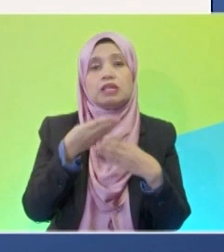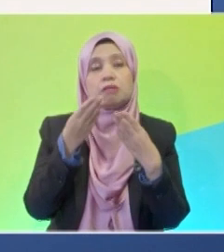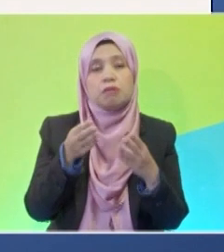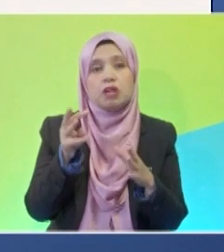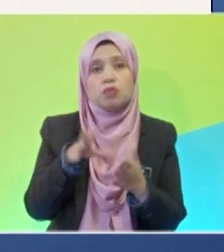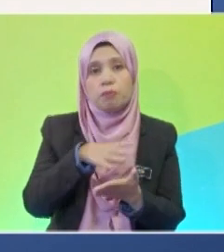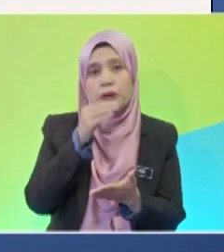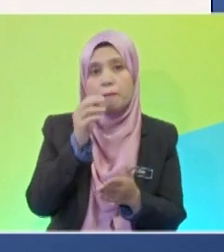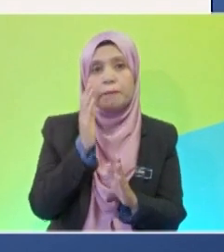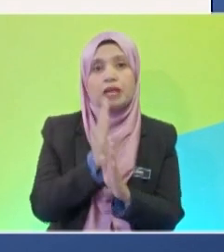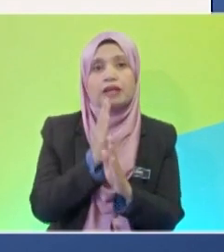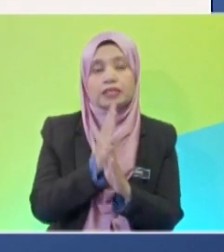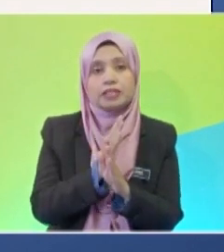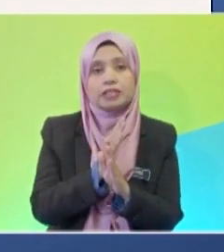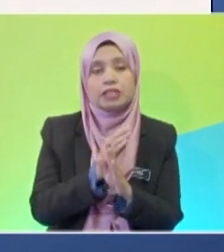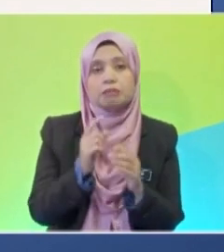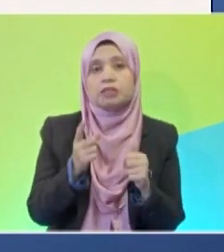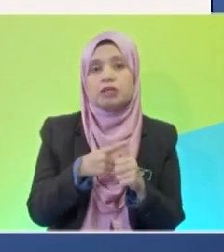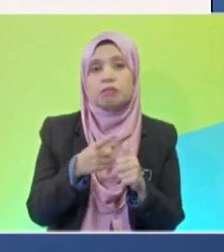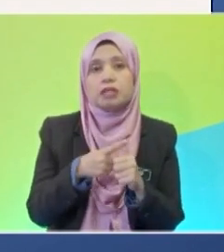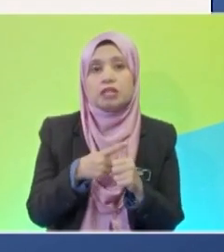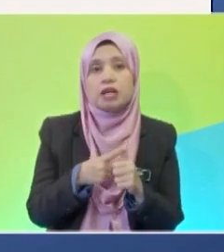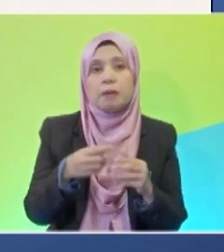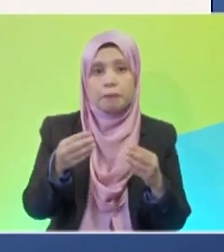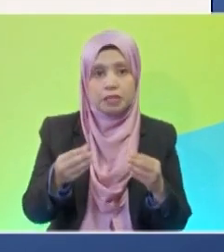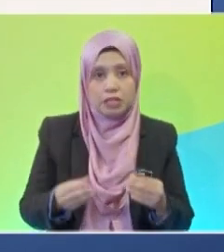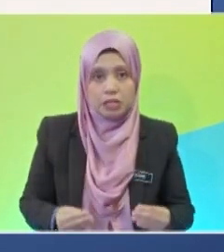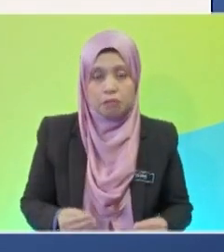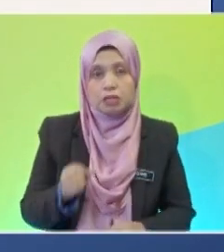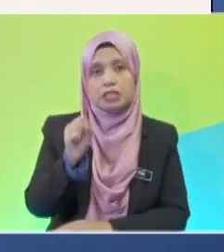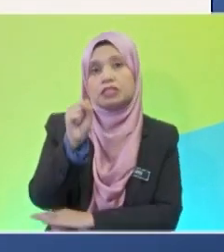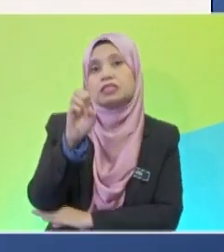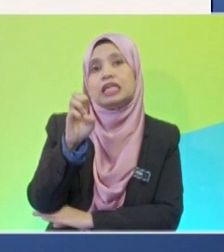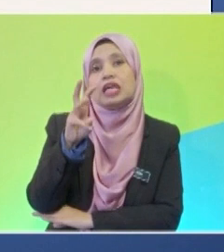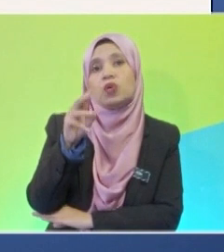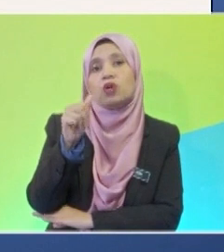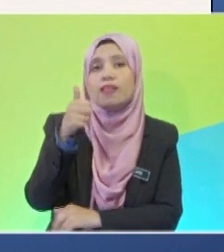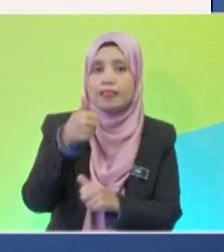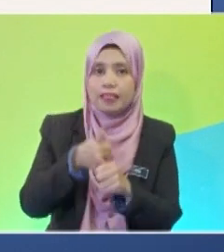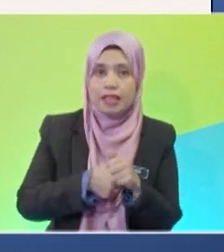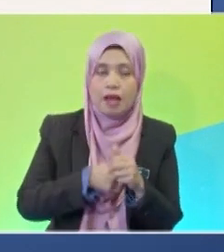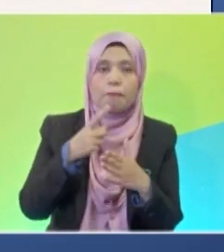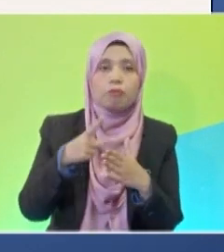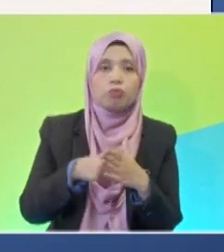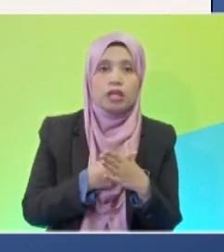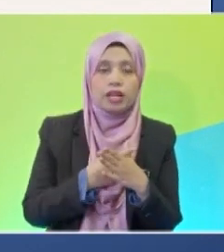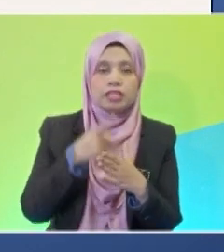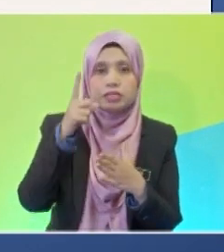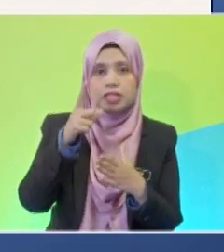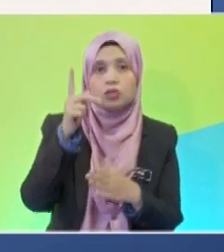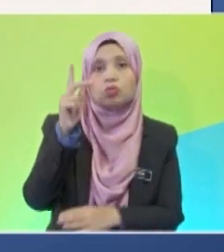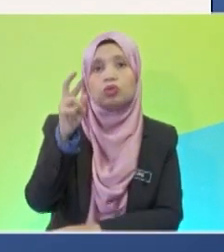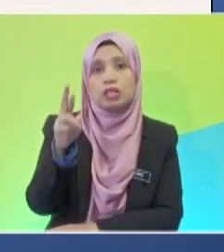Contoh pelarasan. Okey. Yang pertama adalah penerimaan sewa setiap bulan RM1,000. Penerimaan